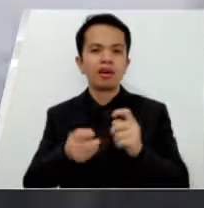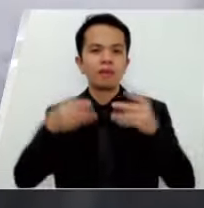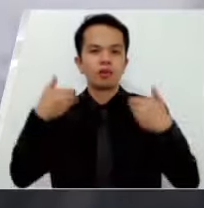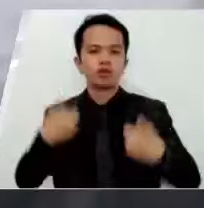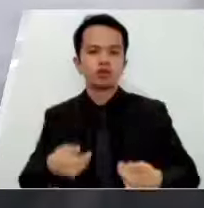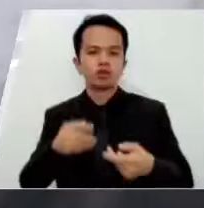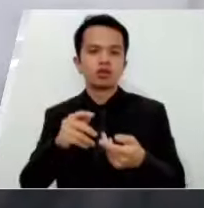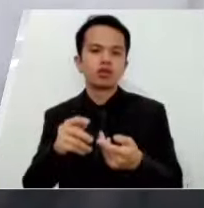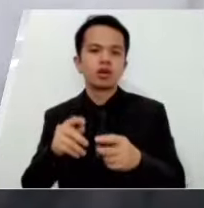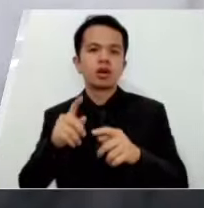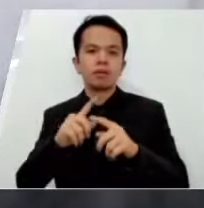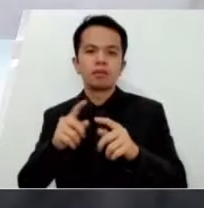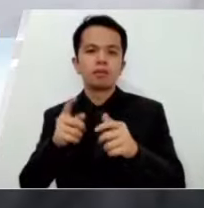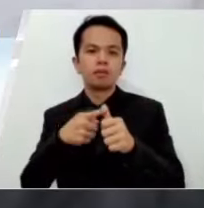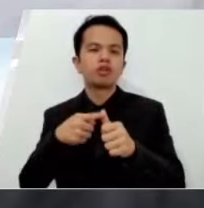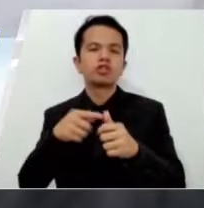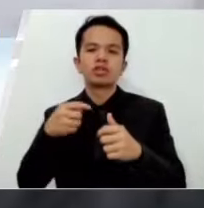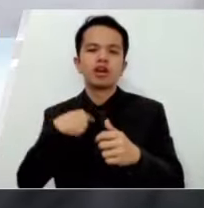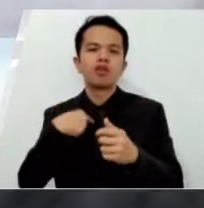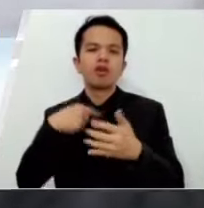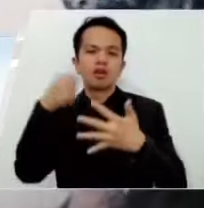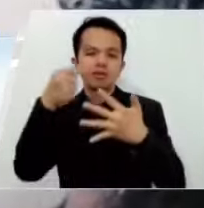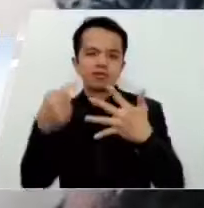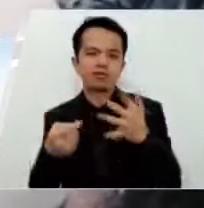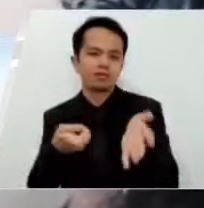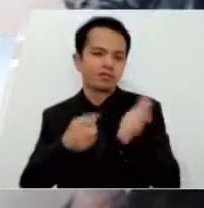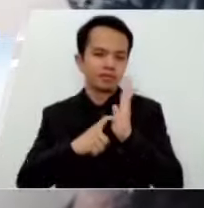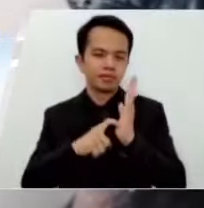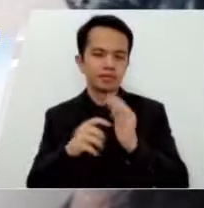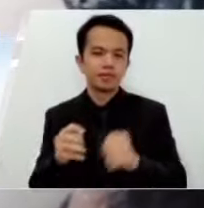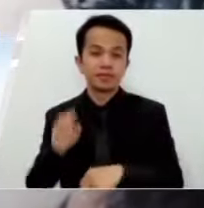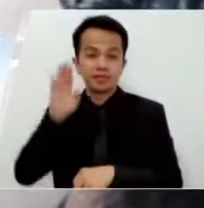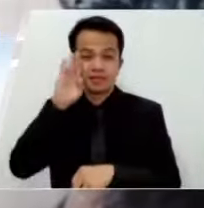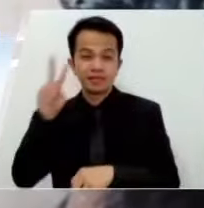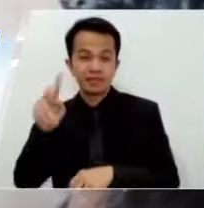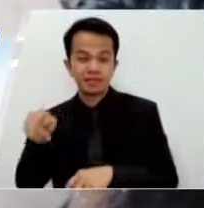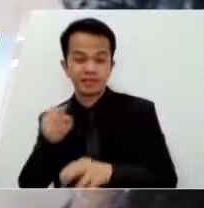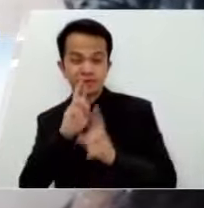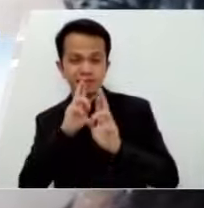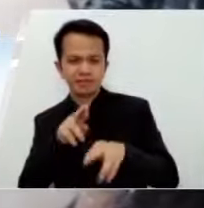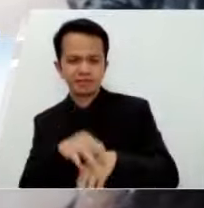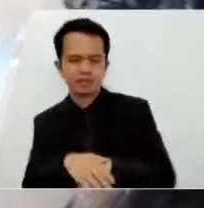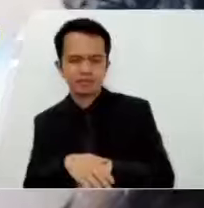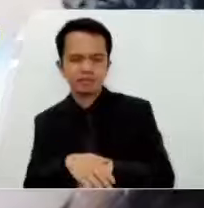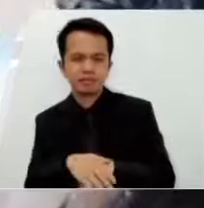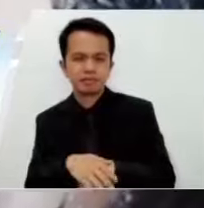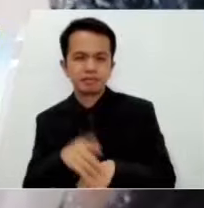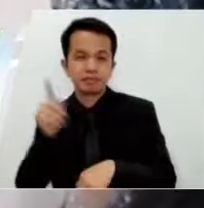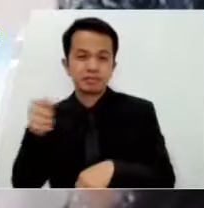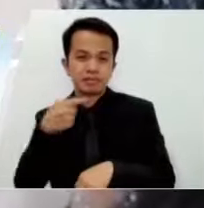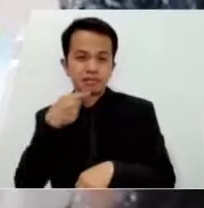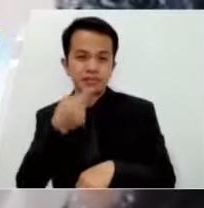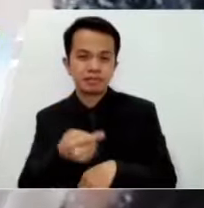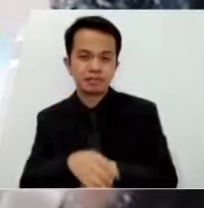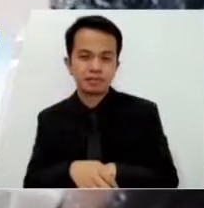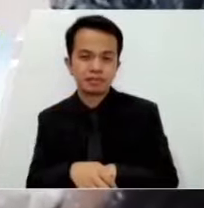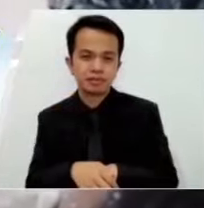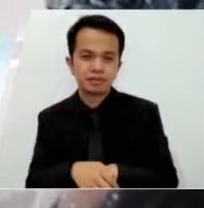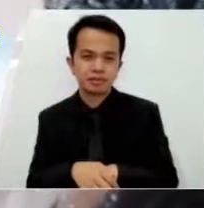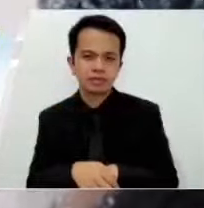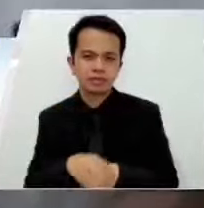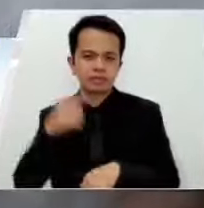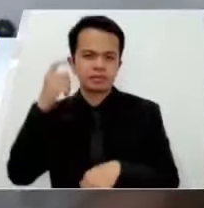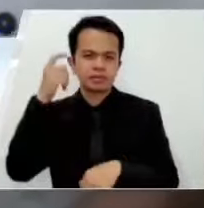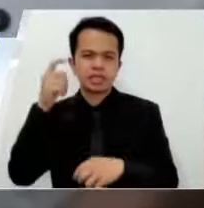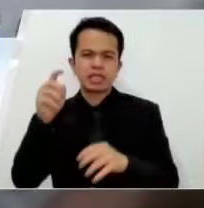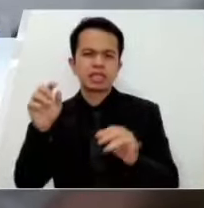inyo. Tugon dito ni Pangulong Bongbong Marcos. It seems to me a little bit tail wagging the dog, ang